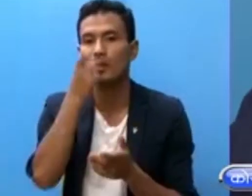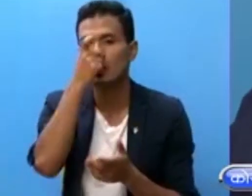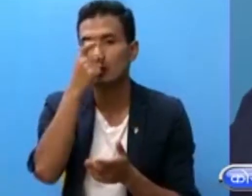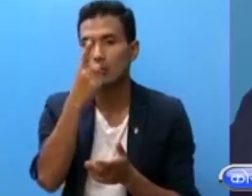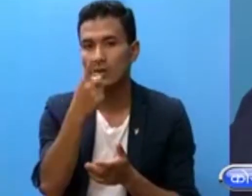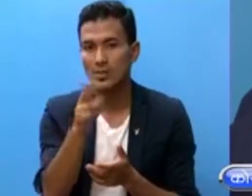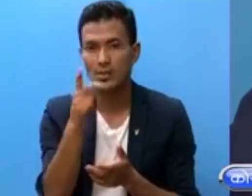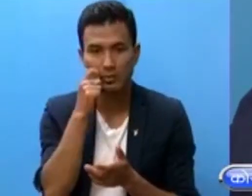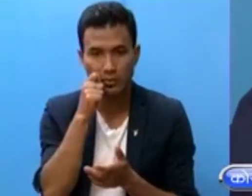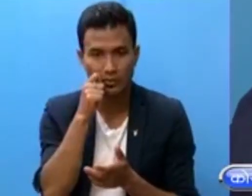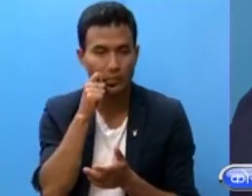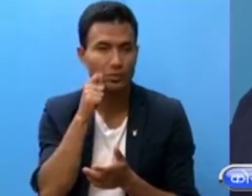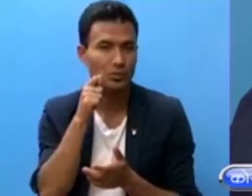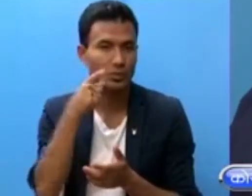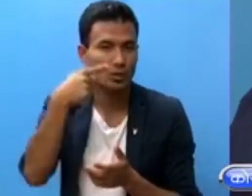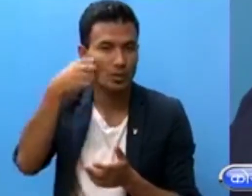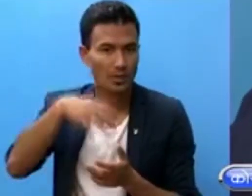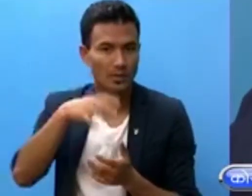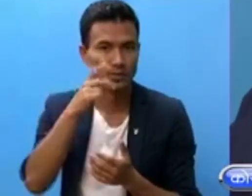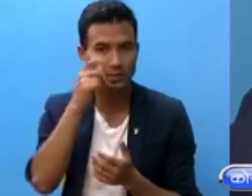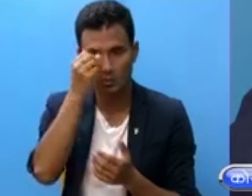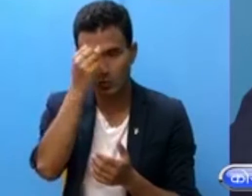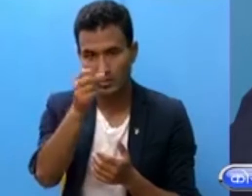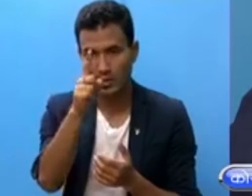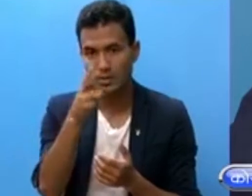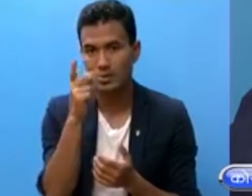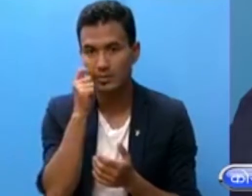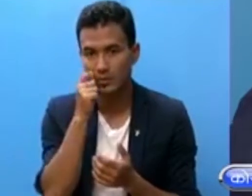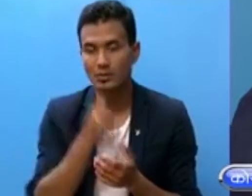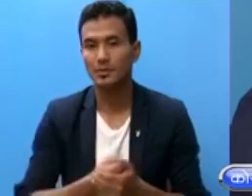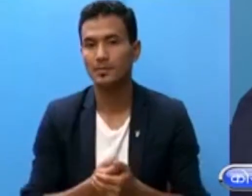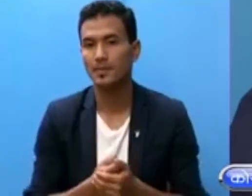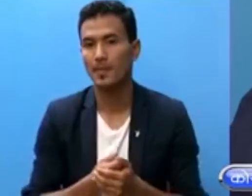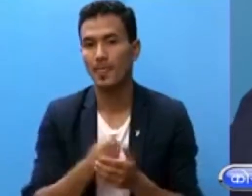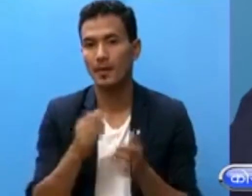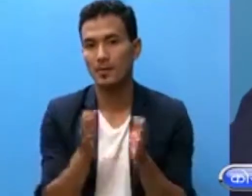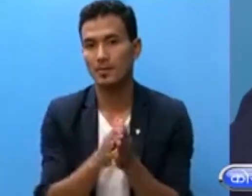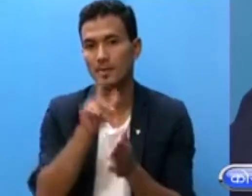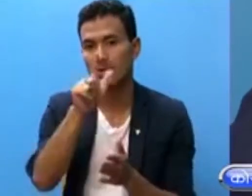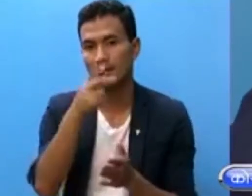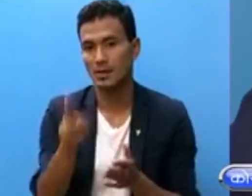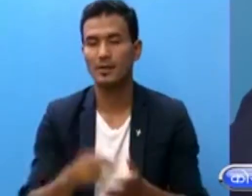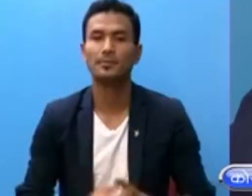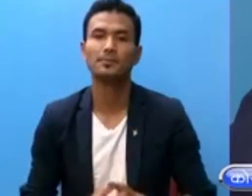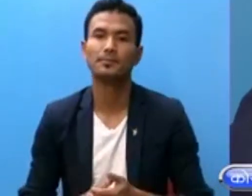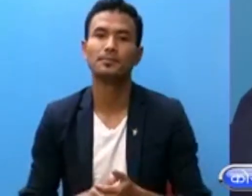चितौनको एकजना पुरुष, नवलपरासी पूर्वको एकजना पुरुष गरी जम्मा सातजना